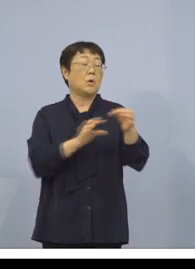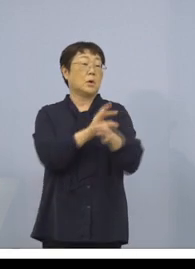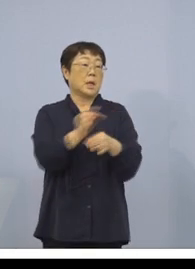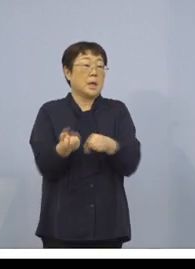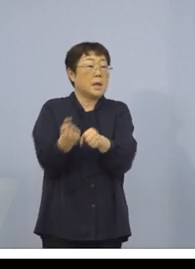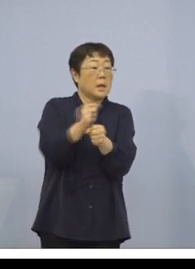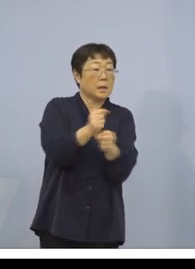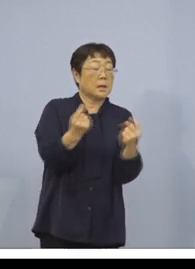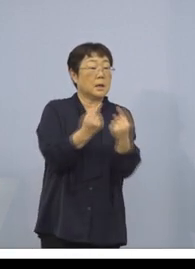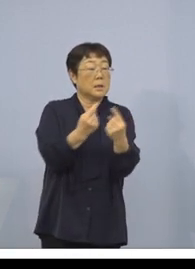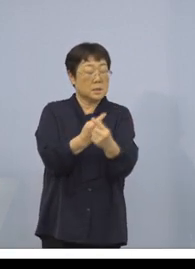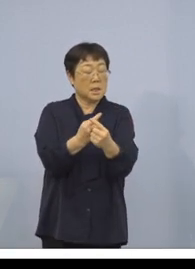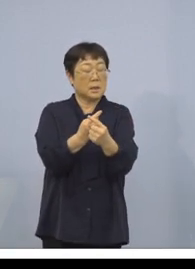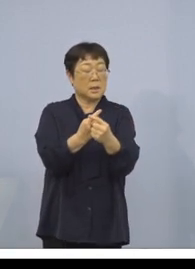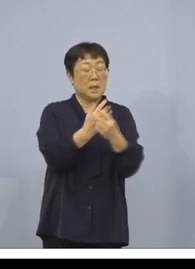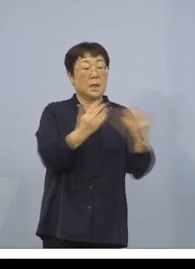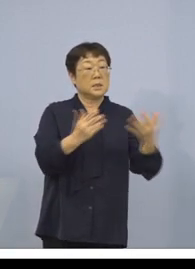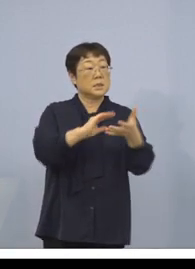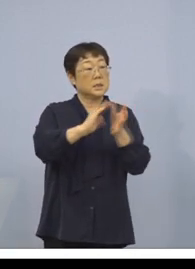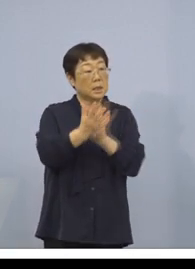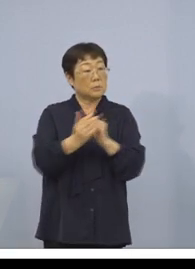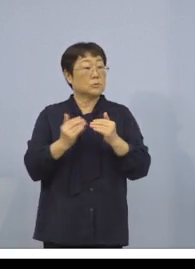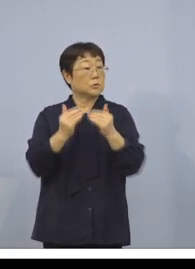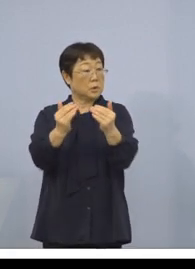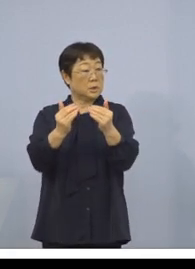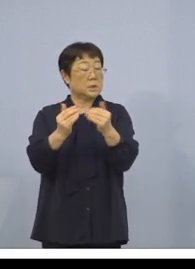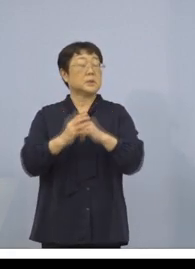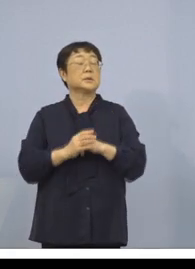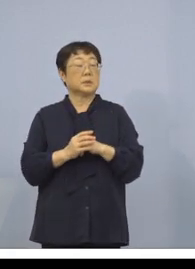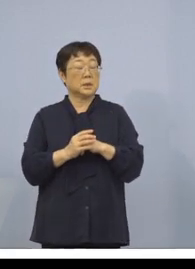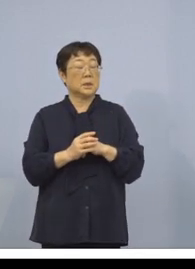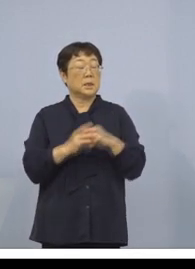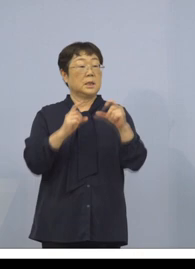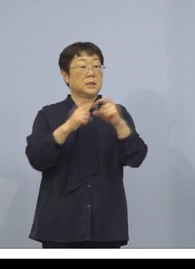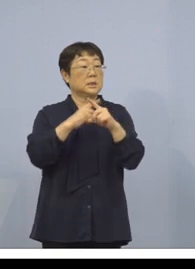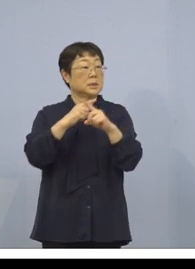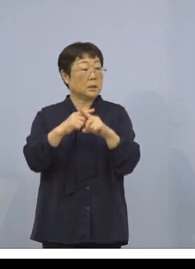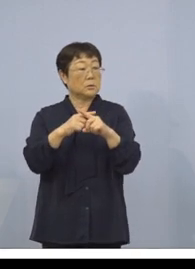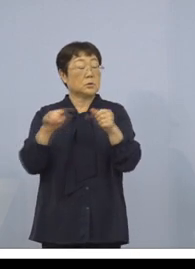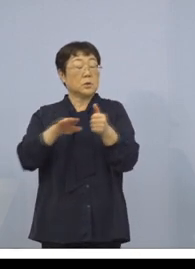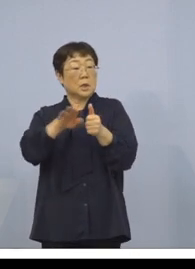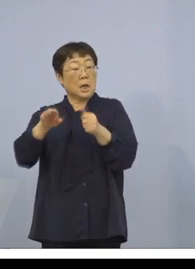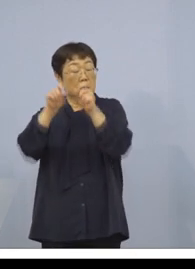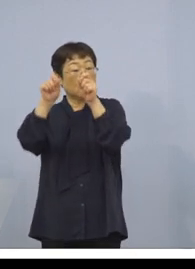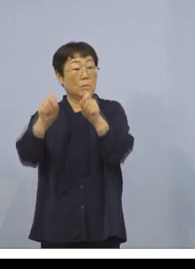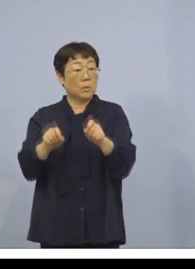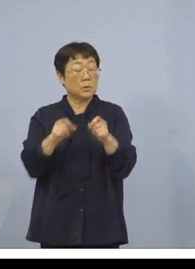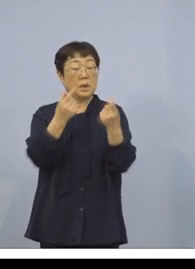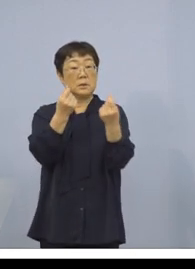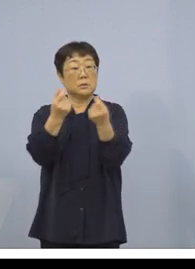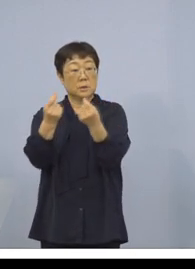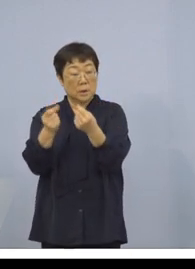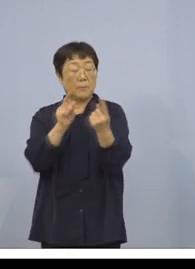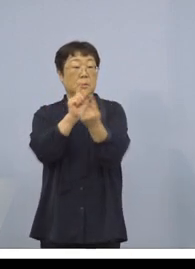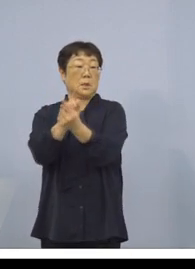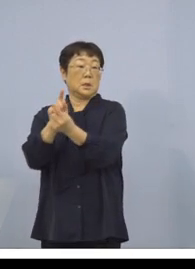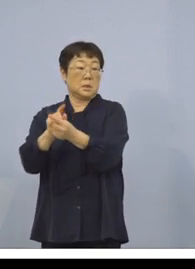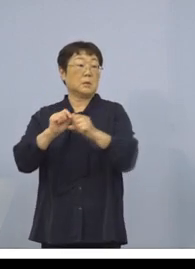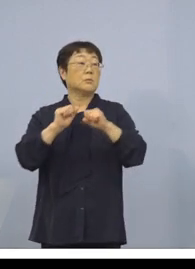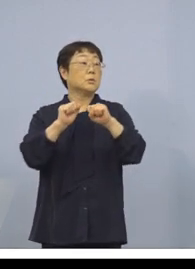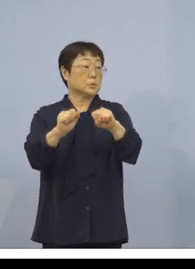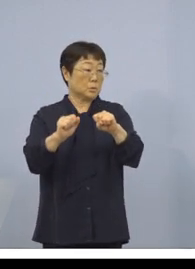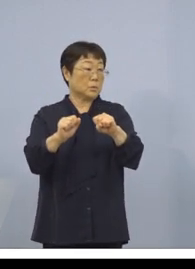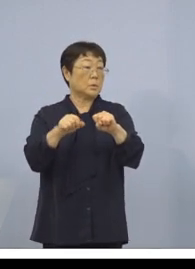善、GX の推進、また GX 環境問題、こういったものにもしっかりとやっていただいているところ